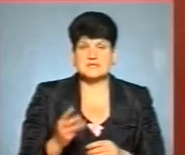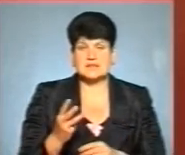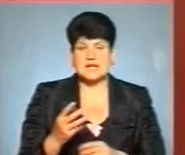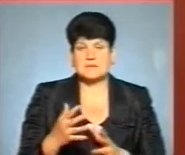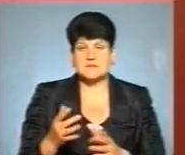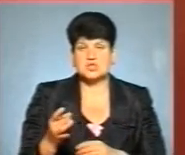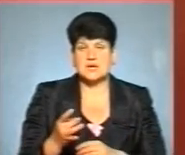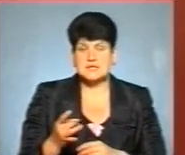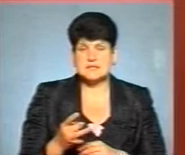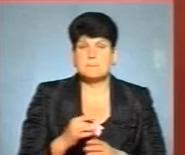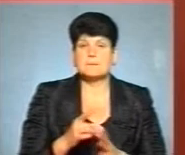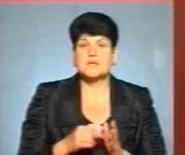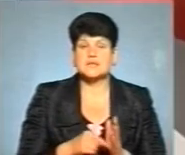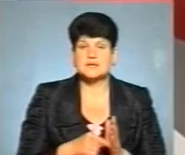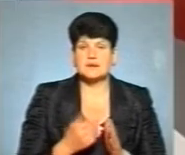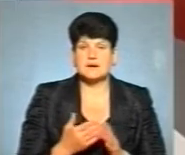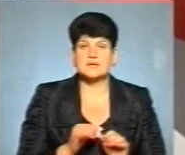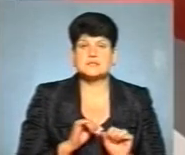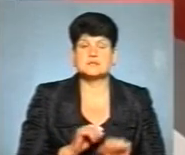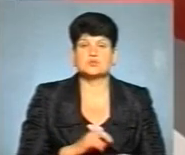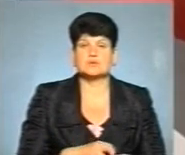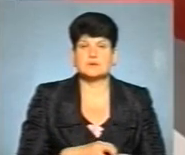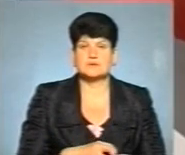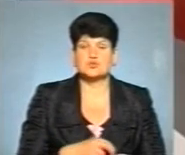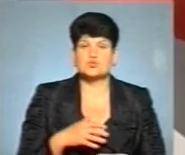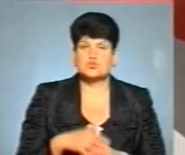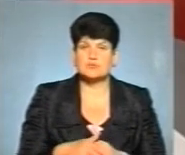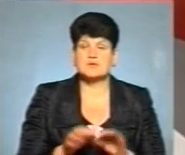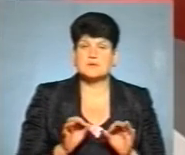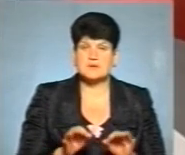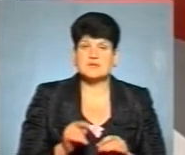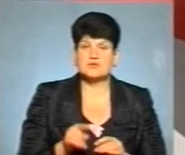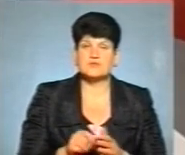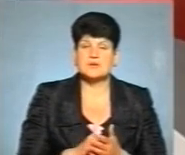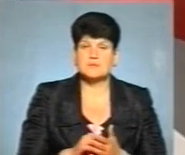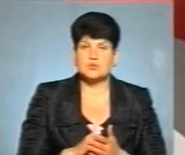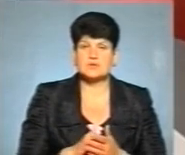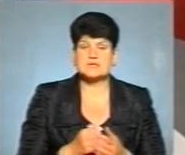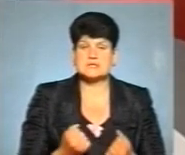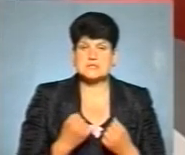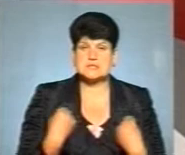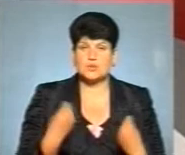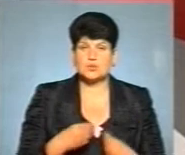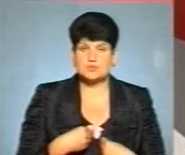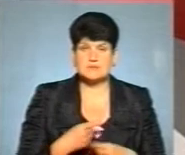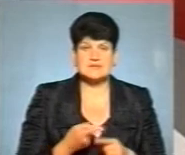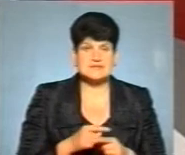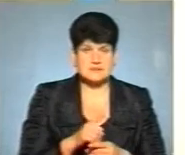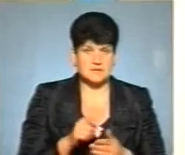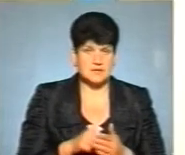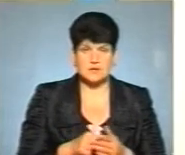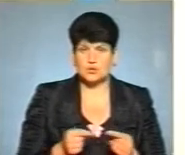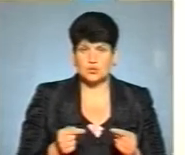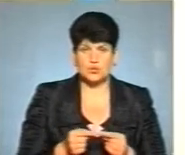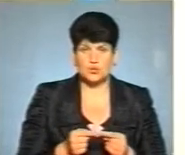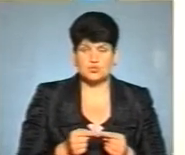3 і більше разів. Питання, знову ж таки, захисту лікарів. Ну, зрозуміти правильно, це, що вони перуть ці захисні костюми, це точно питання до тих лікарів, що